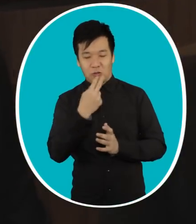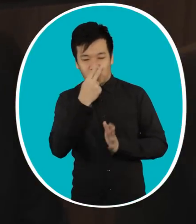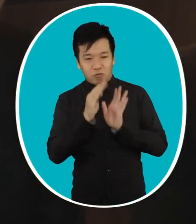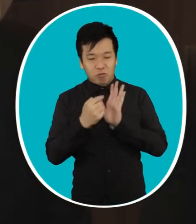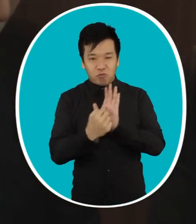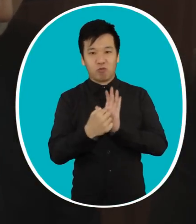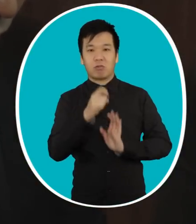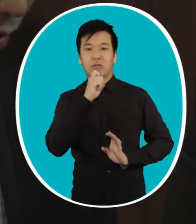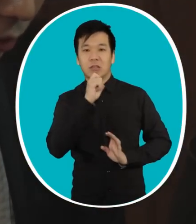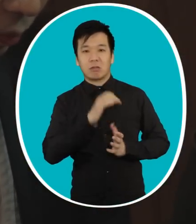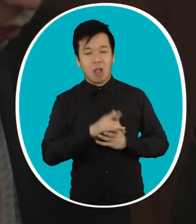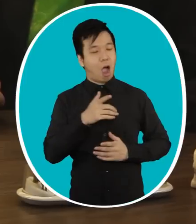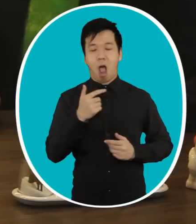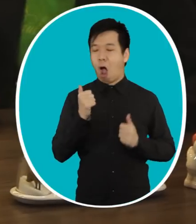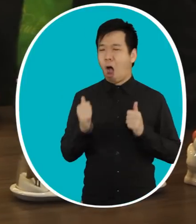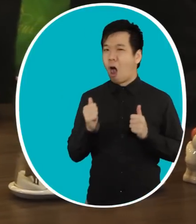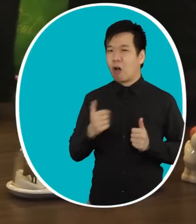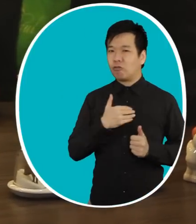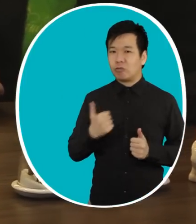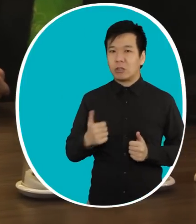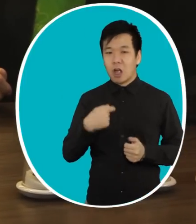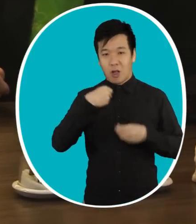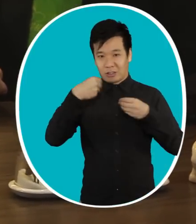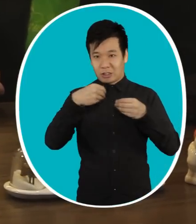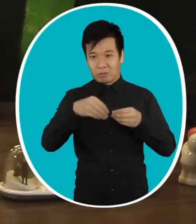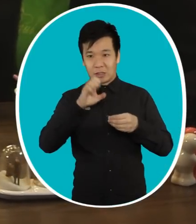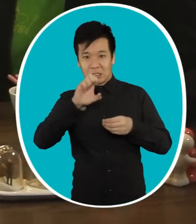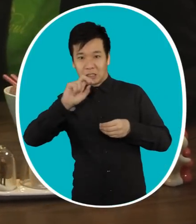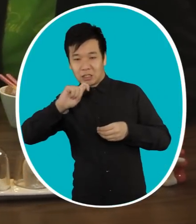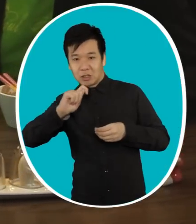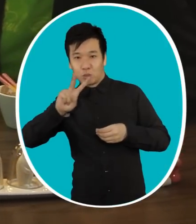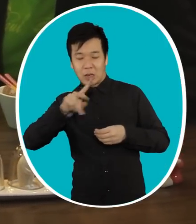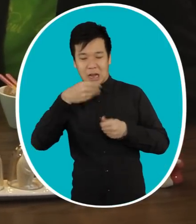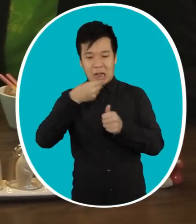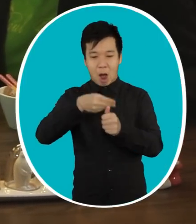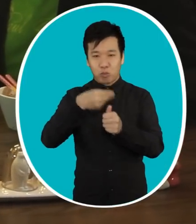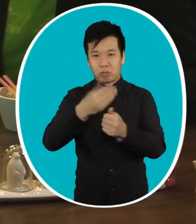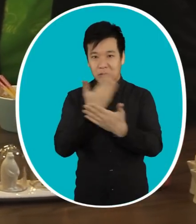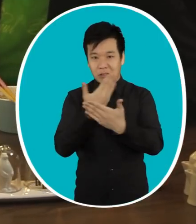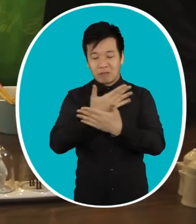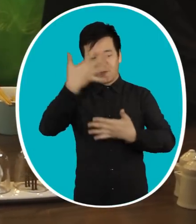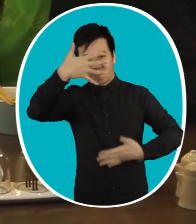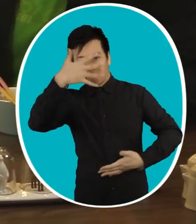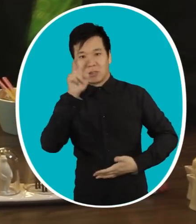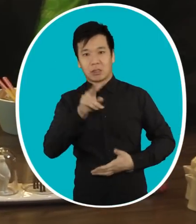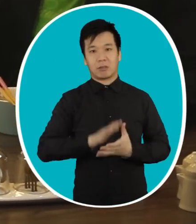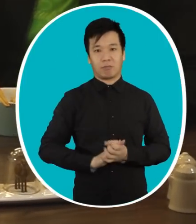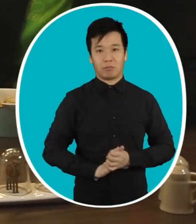Kimberly。雖然你而家 好添。 我以為放在教育電視頻道啊，咁樣嚇。 男性嘅前列腺係好。 你點